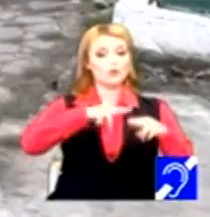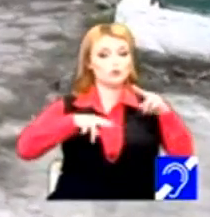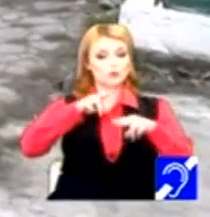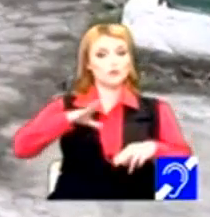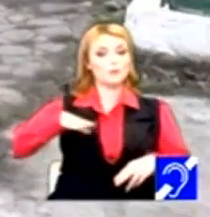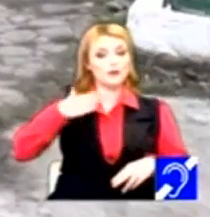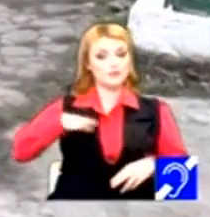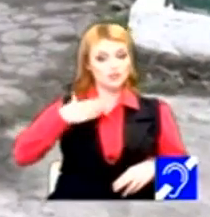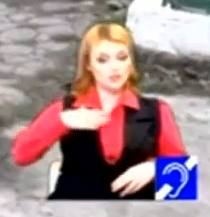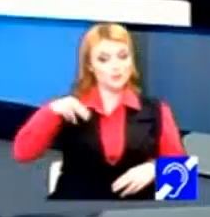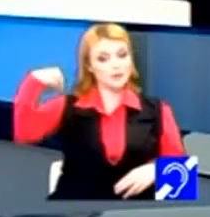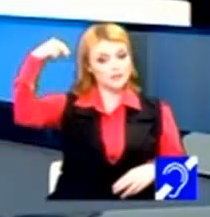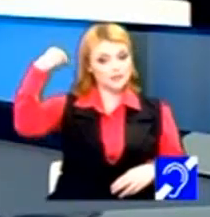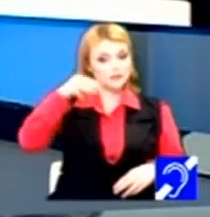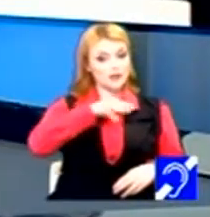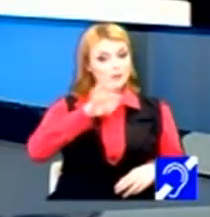Traian Băsescu.